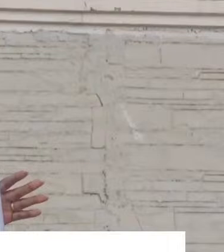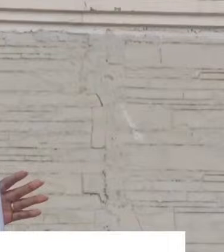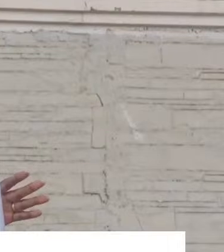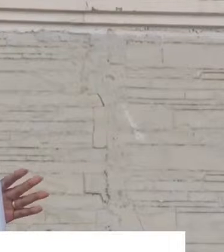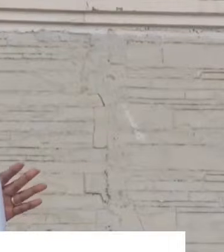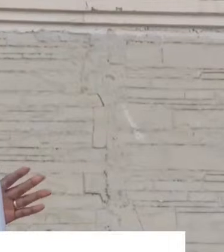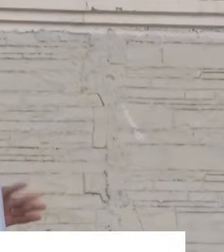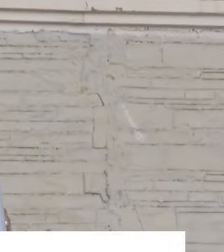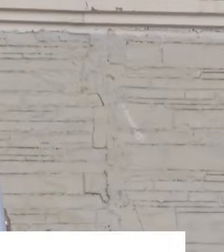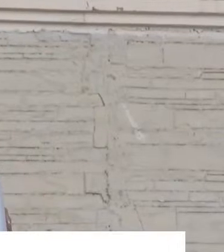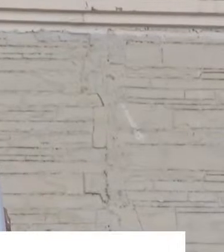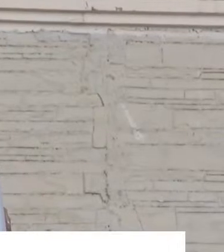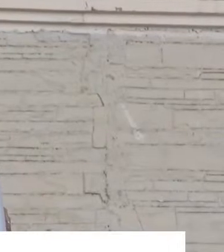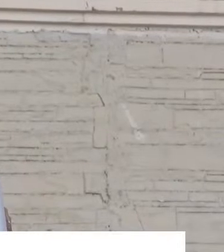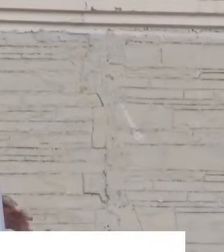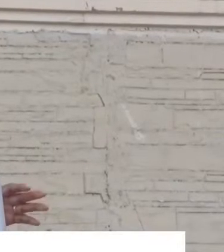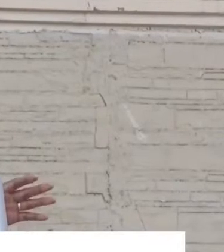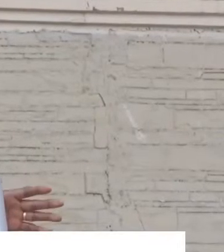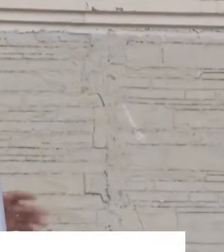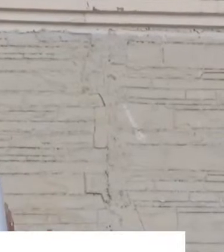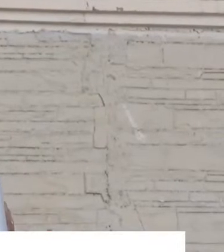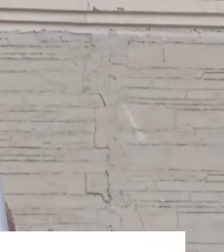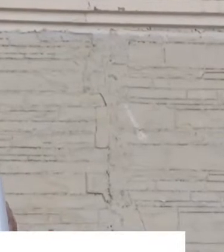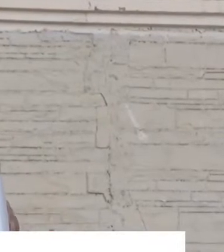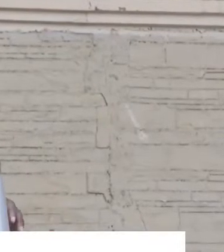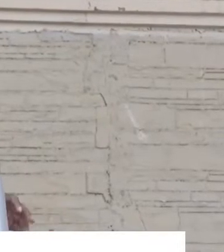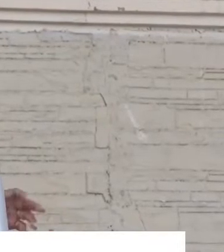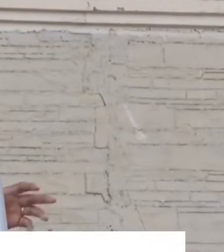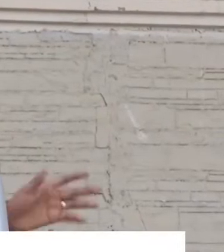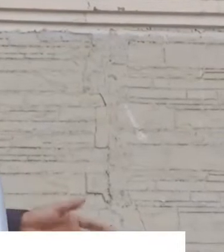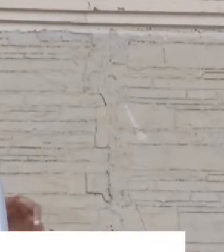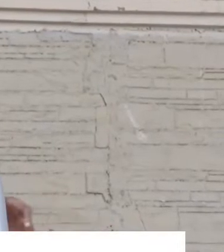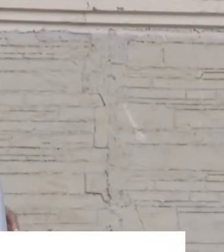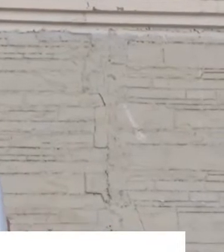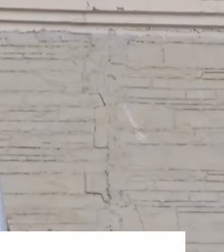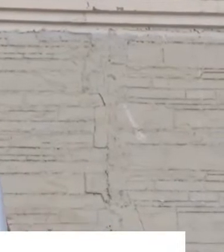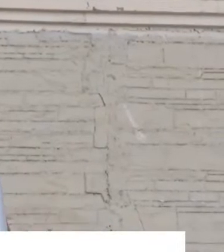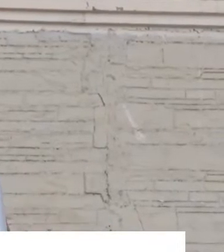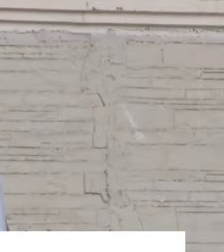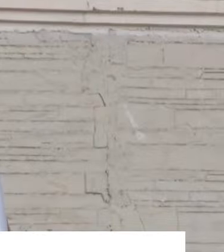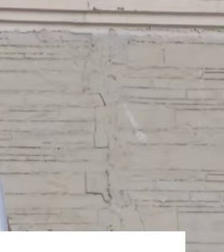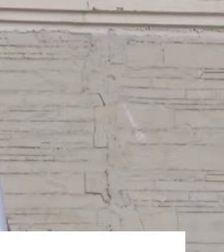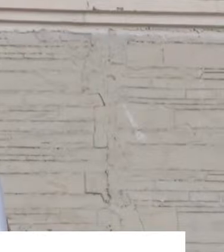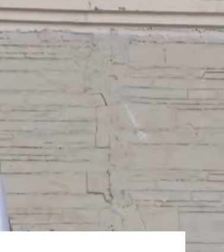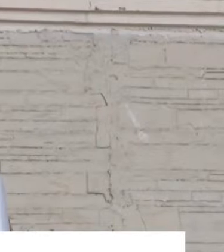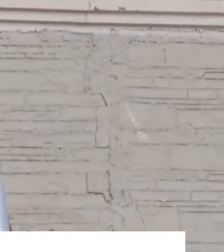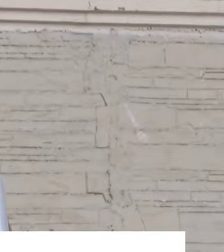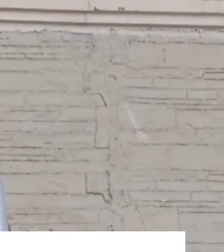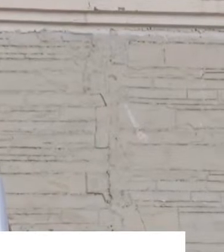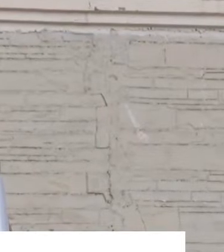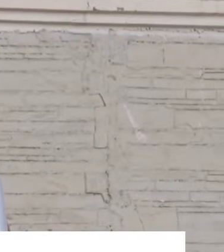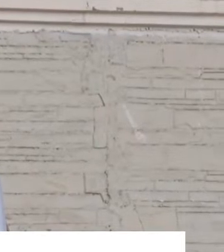nilisahau kidogo kutambua uwepo wa mkuu wa mawaziri Musalia Mudavadi,